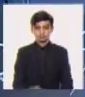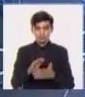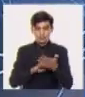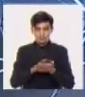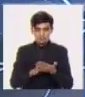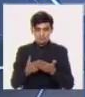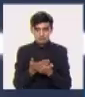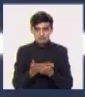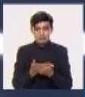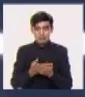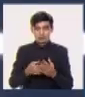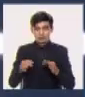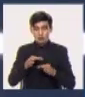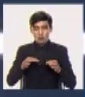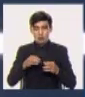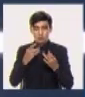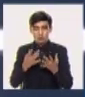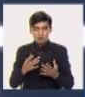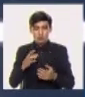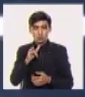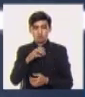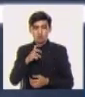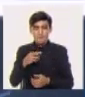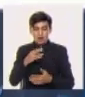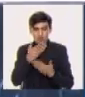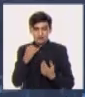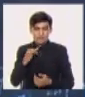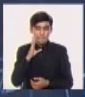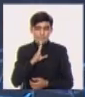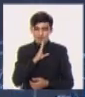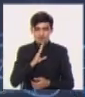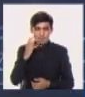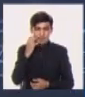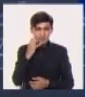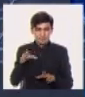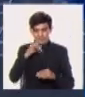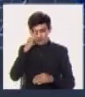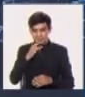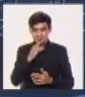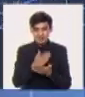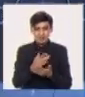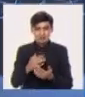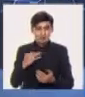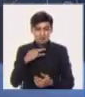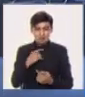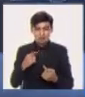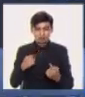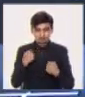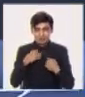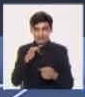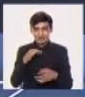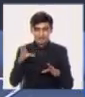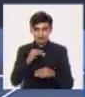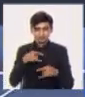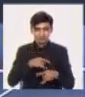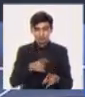Продолжаем выпуск. В особенно непростых условиях оказались беременные женщины в Казахстане. В роддомах действуют правила, согласно которым роженец